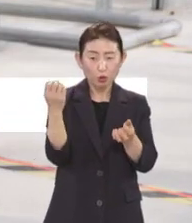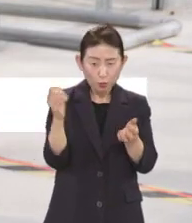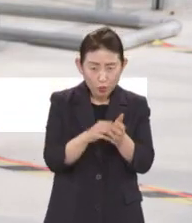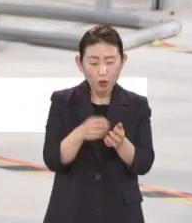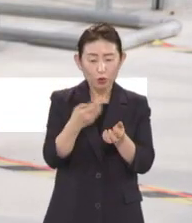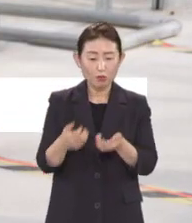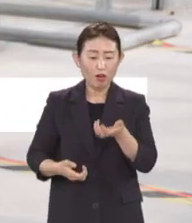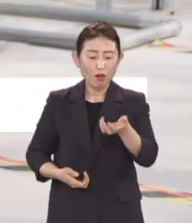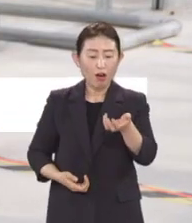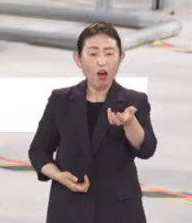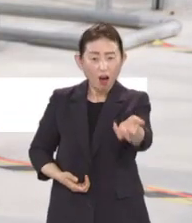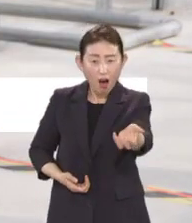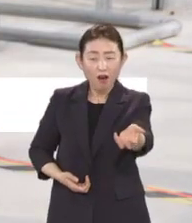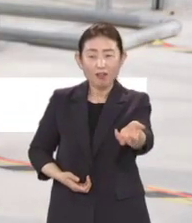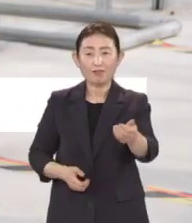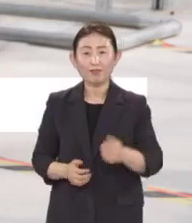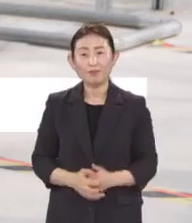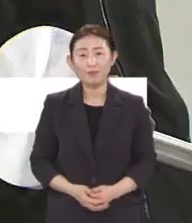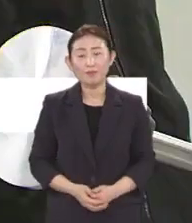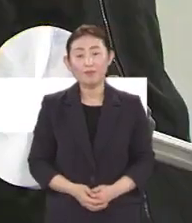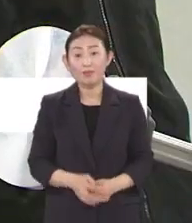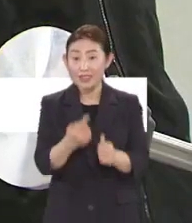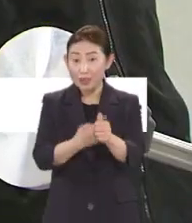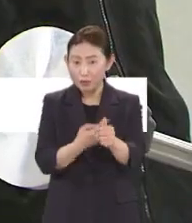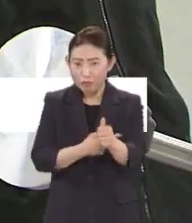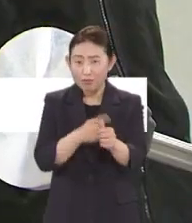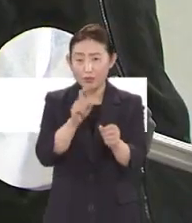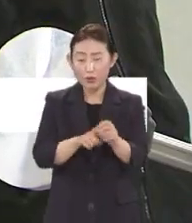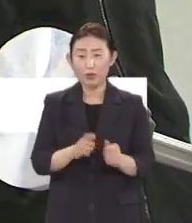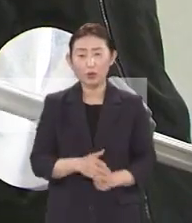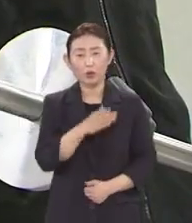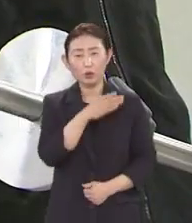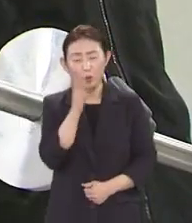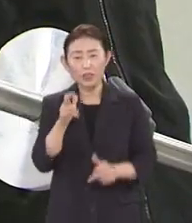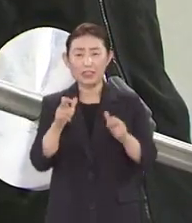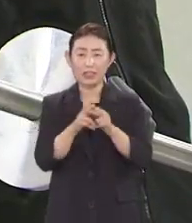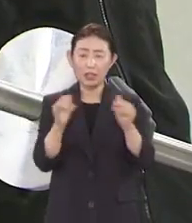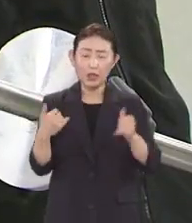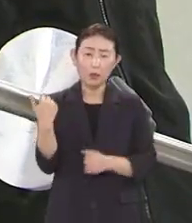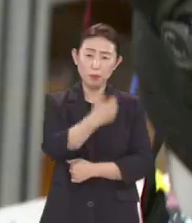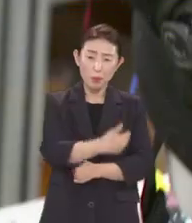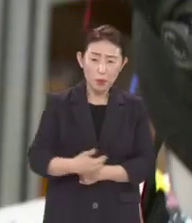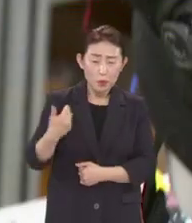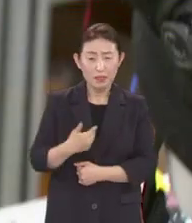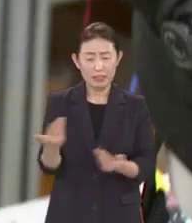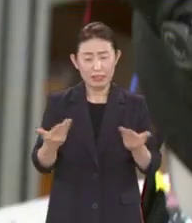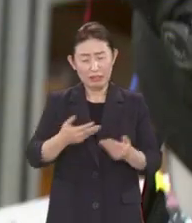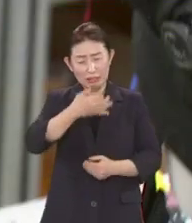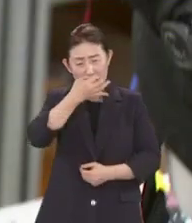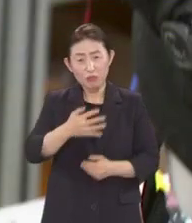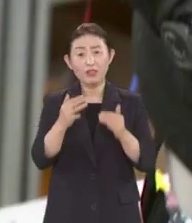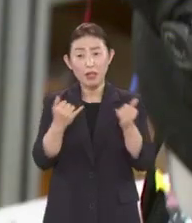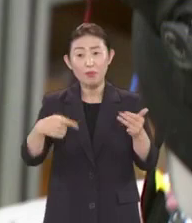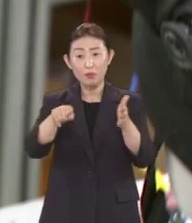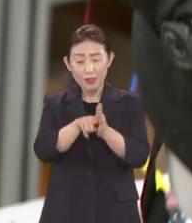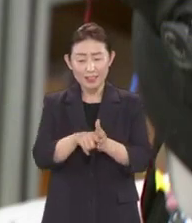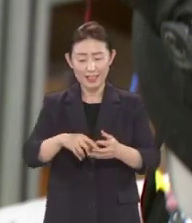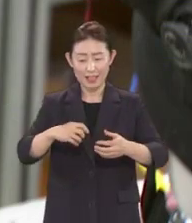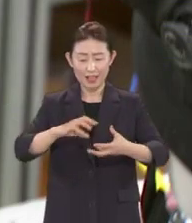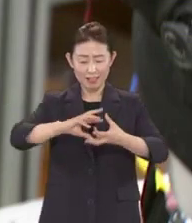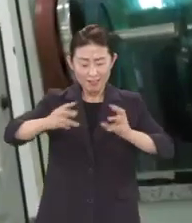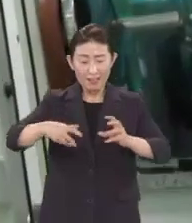자동화 시스템을 개발한 것을 목표로 하고 있습니다. 고령층이나 장애인, 신체적으로 고강도 노동을 하는 사람들을 위한 근력